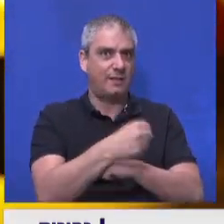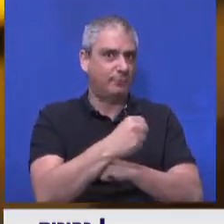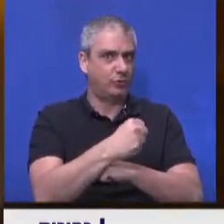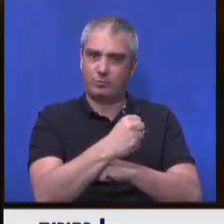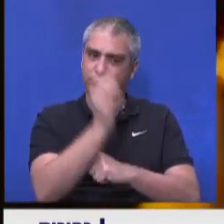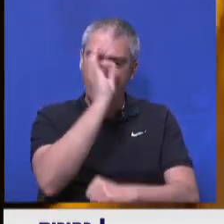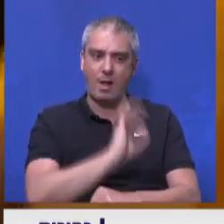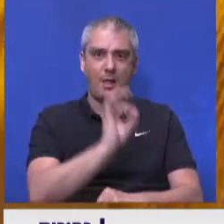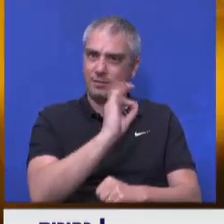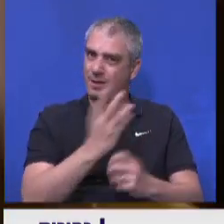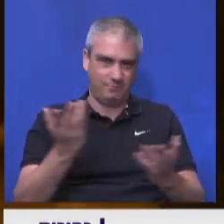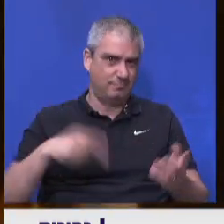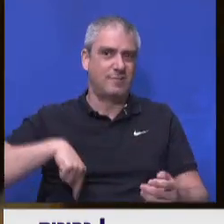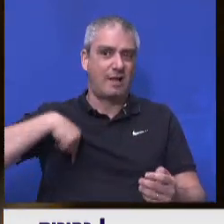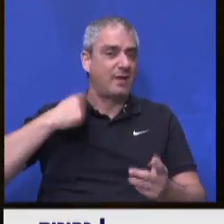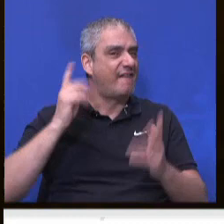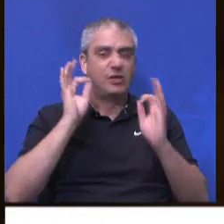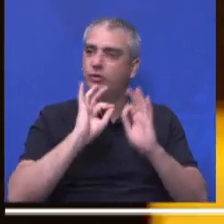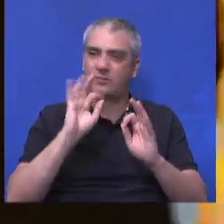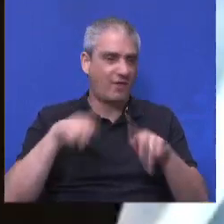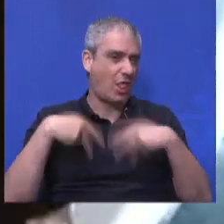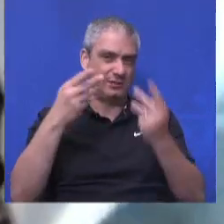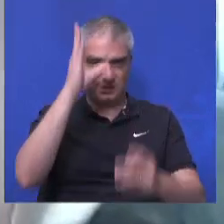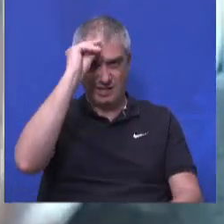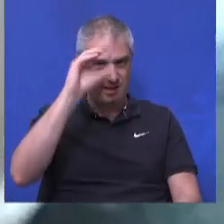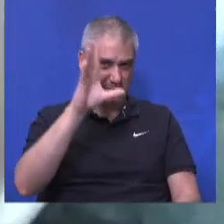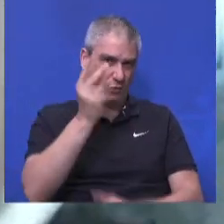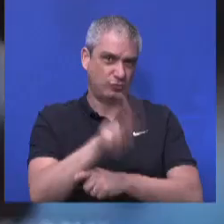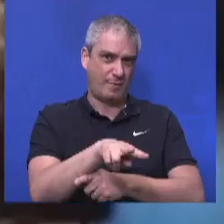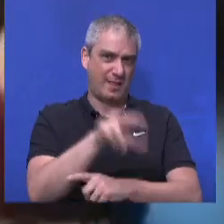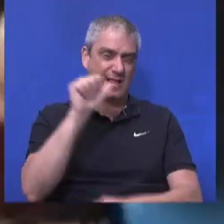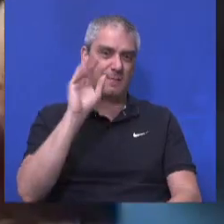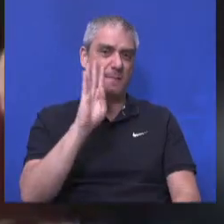ארוכה. אבל שום דבר לא יחזיר את איתמר בן אבו, שנהרג על לא עוול בכפו.